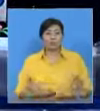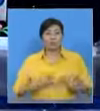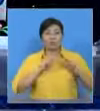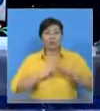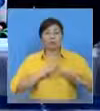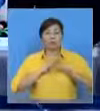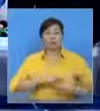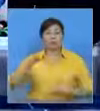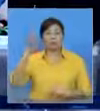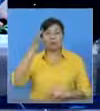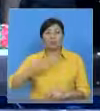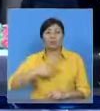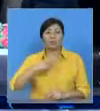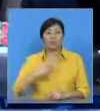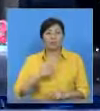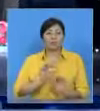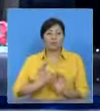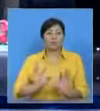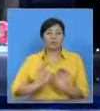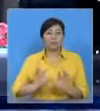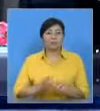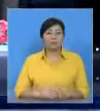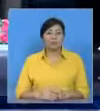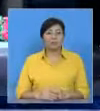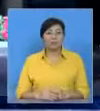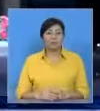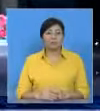туралы естеліктер айтылды.